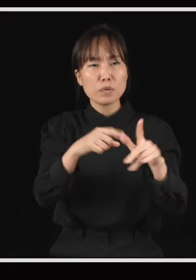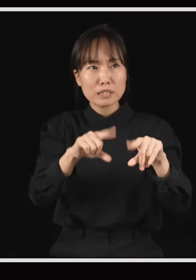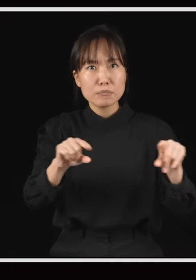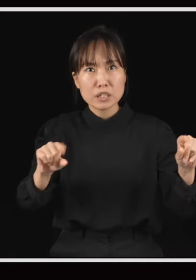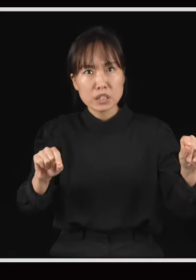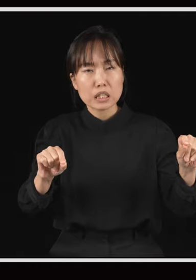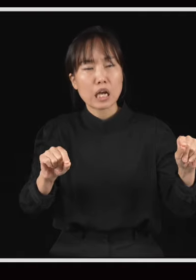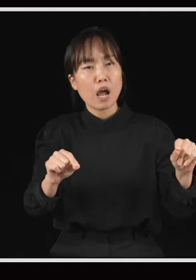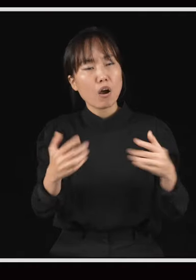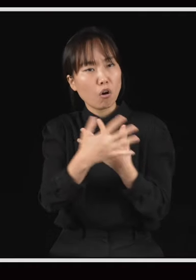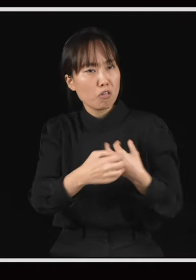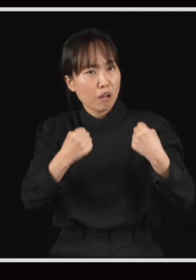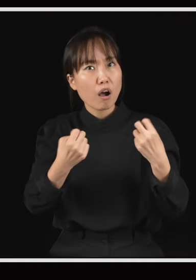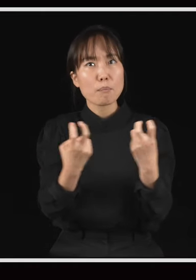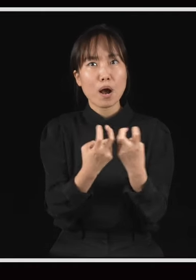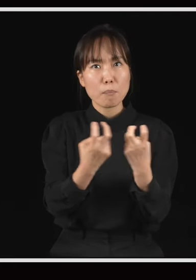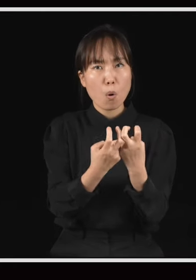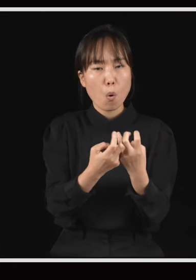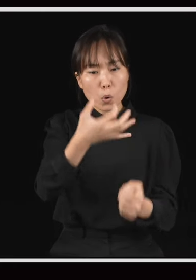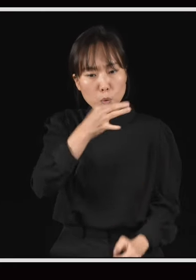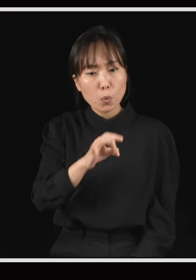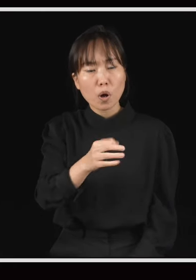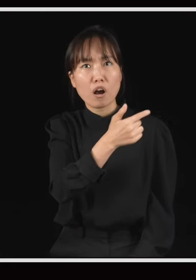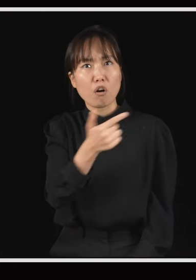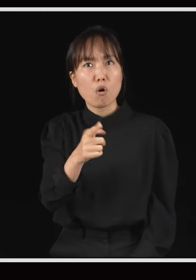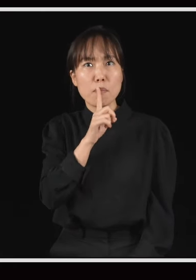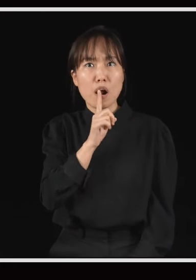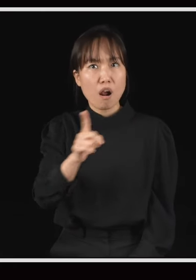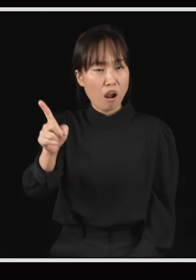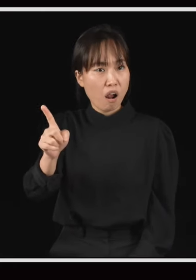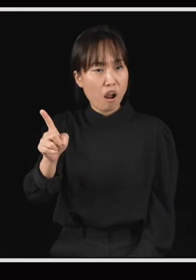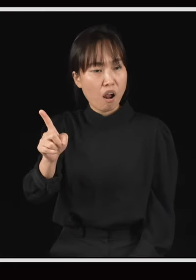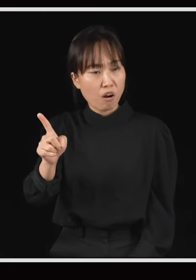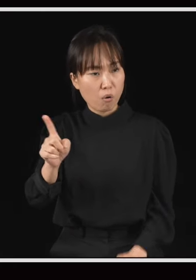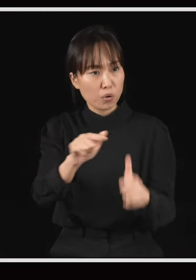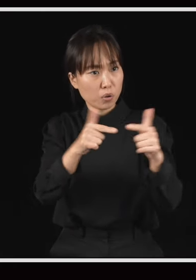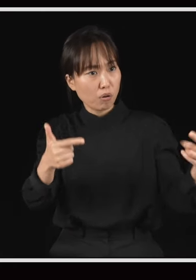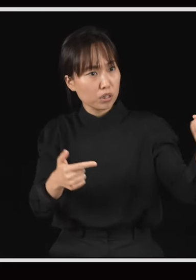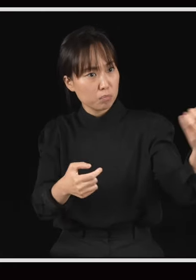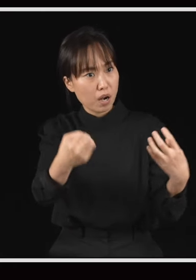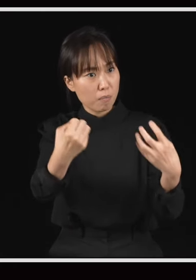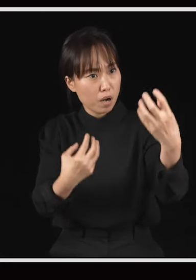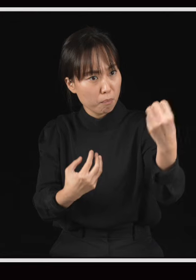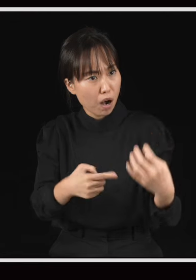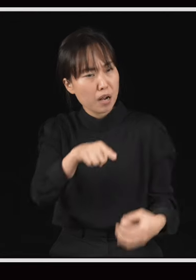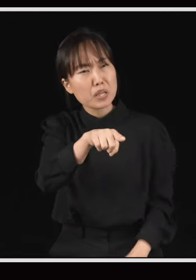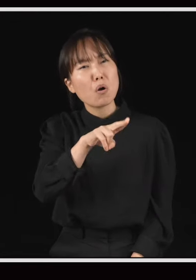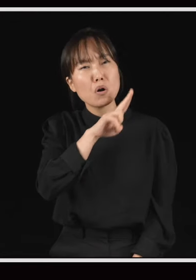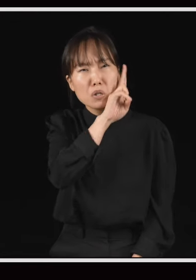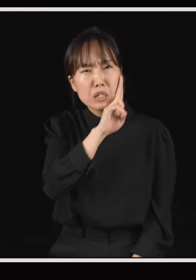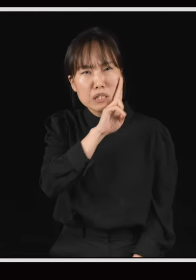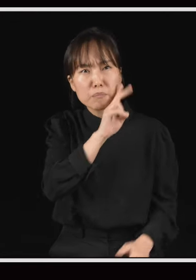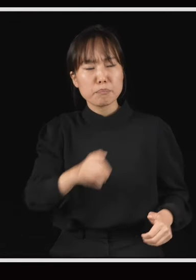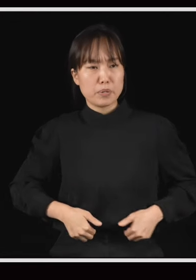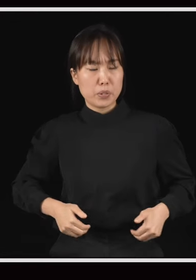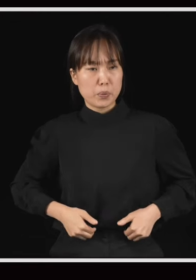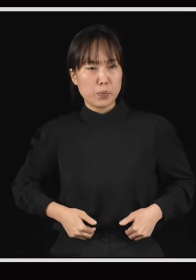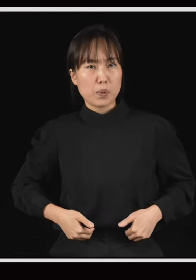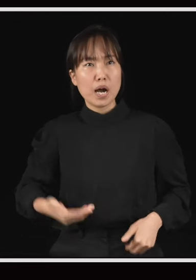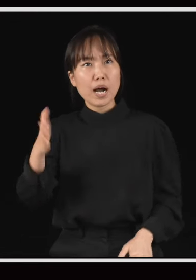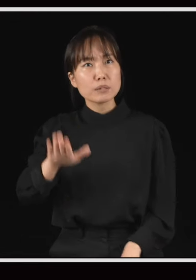신상 건기식을. 비법, 효험을 봤다. 이런 거를 피하고 의심하셔야 돼요.